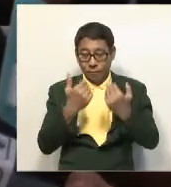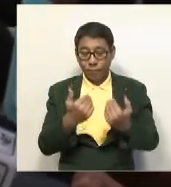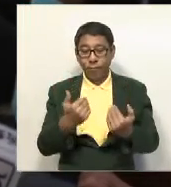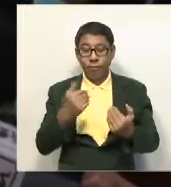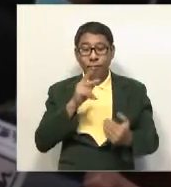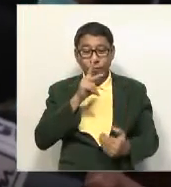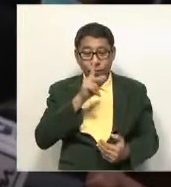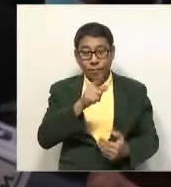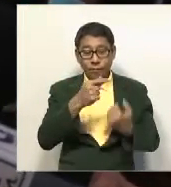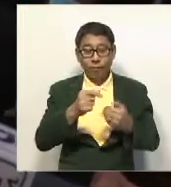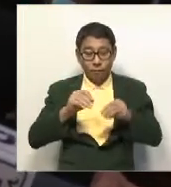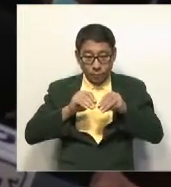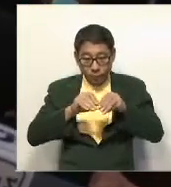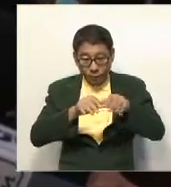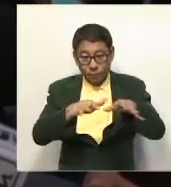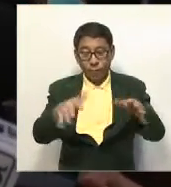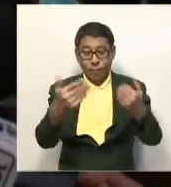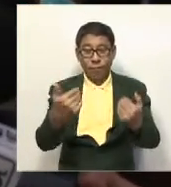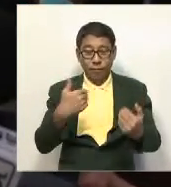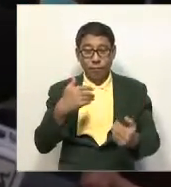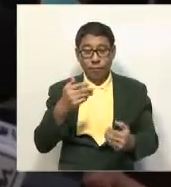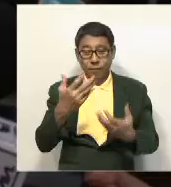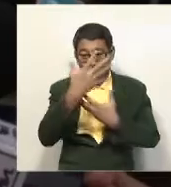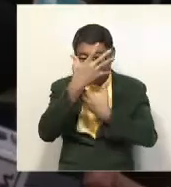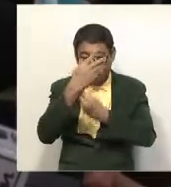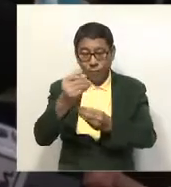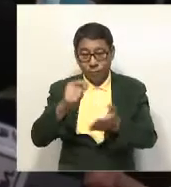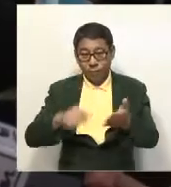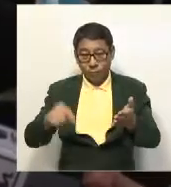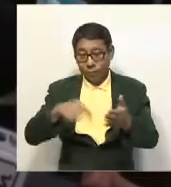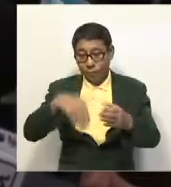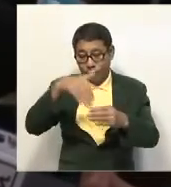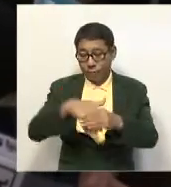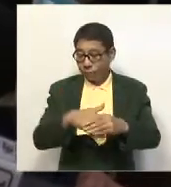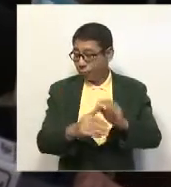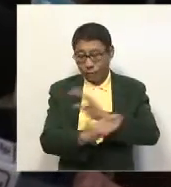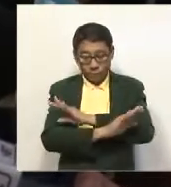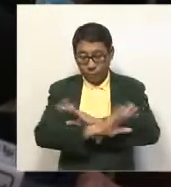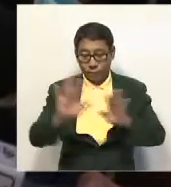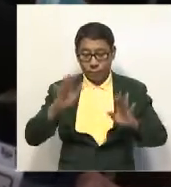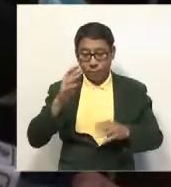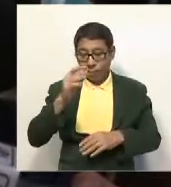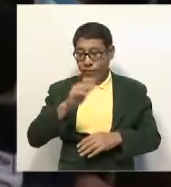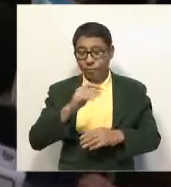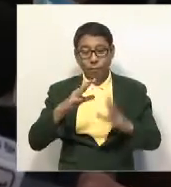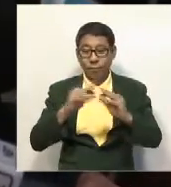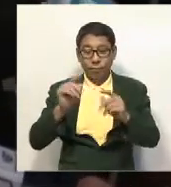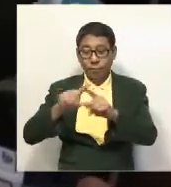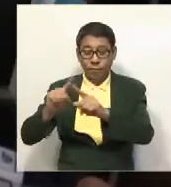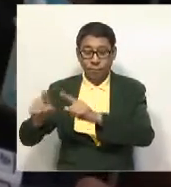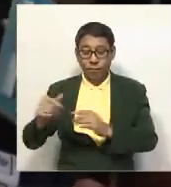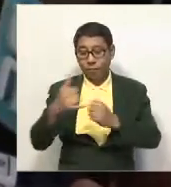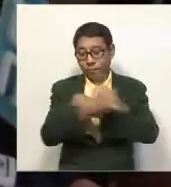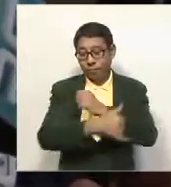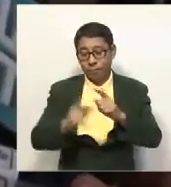ยข่าวที่ออกไปเสมือนว่าเขาใจจดใจจ่ออยู่การเลือกตั้งบ้านเราไม่ใช่เพราะเขามีเรื่องอะไรเยอะแยะไปหมดในแต่ละประ